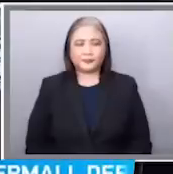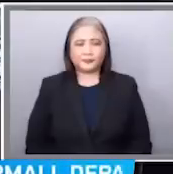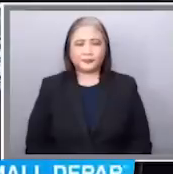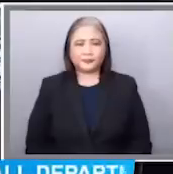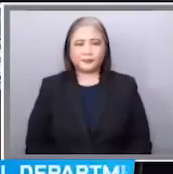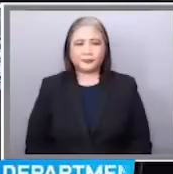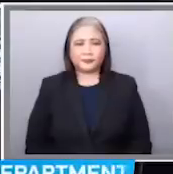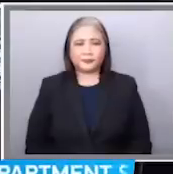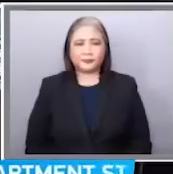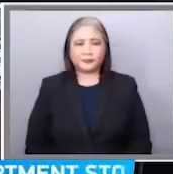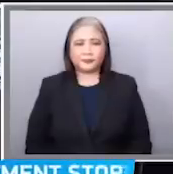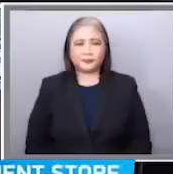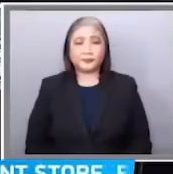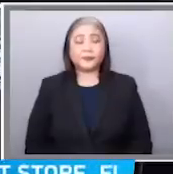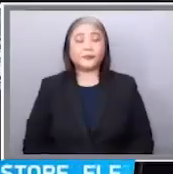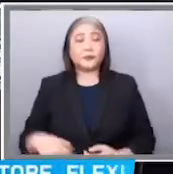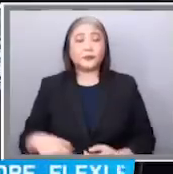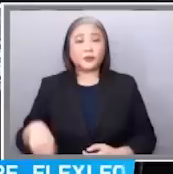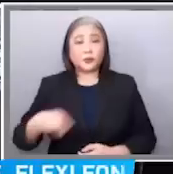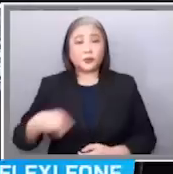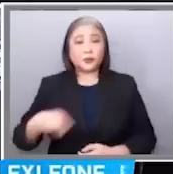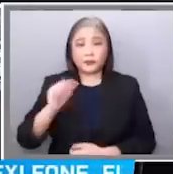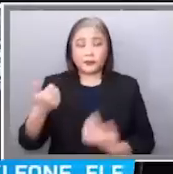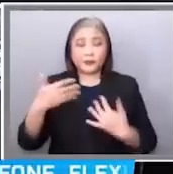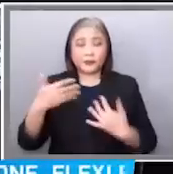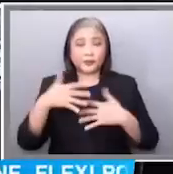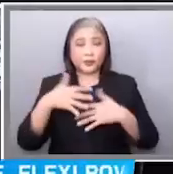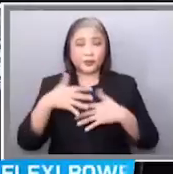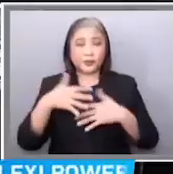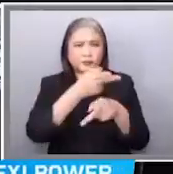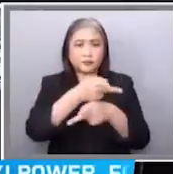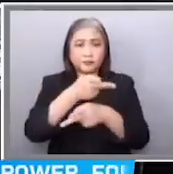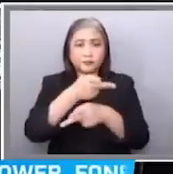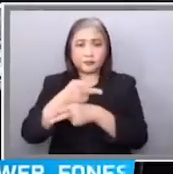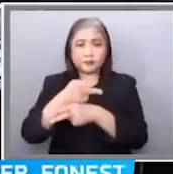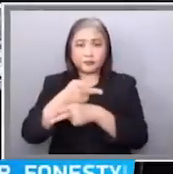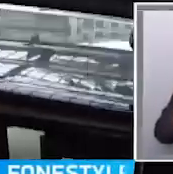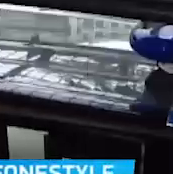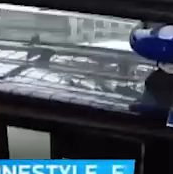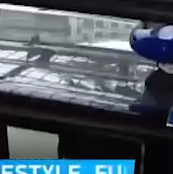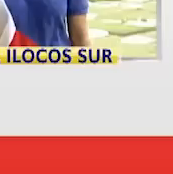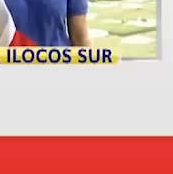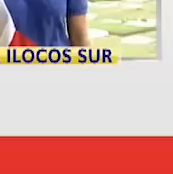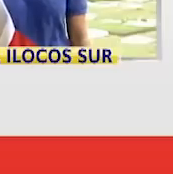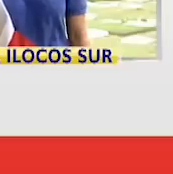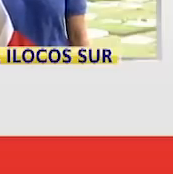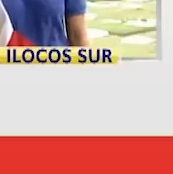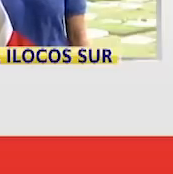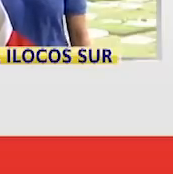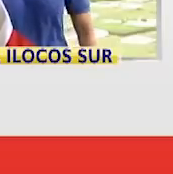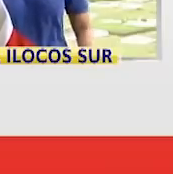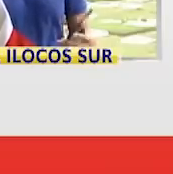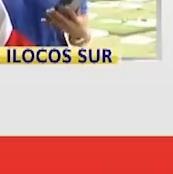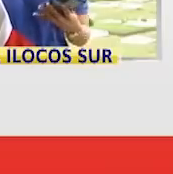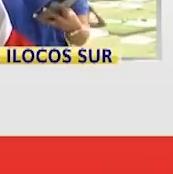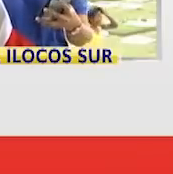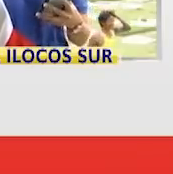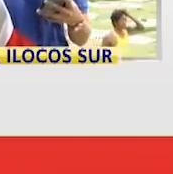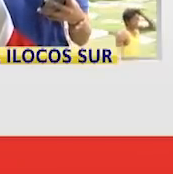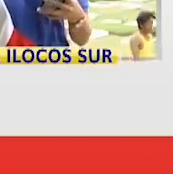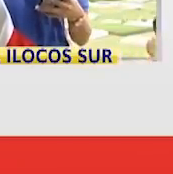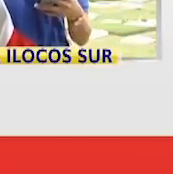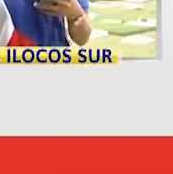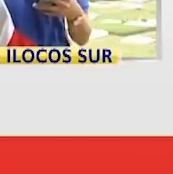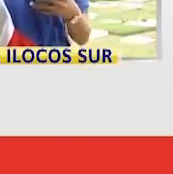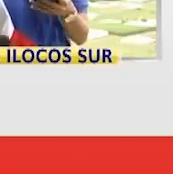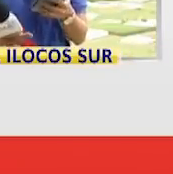Buong puwersa ang GMA Integrated News sa pagbabantay ngayong bisperas ng undas at sa naging pinsala ng bagyong Paeng sa buong bansa. Si